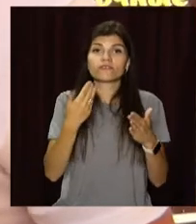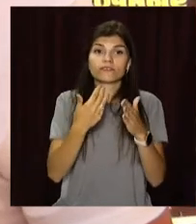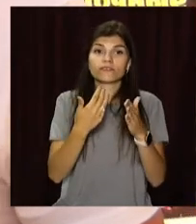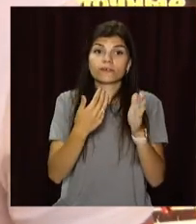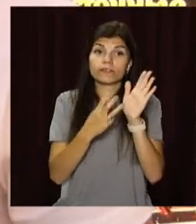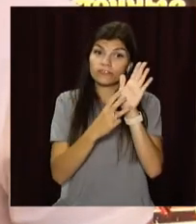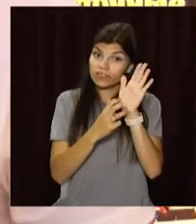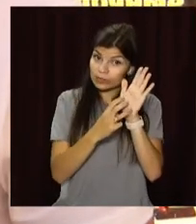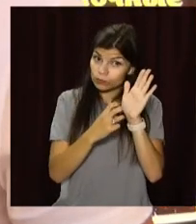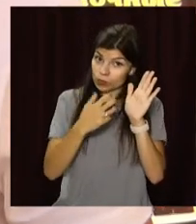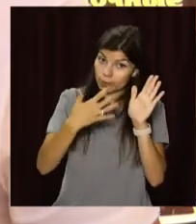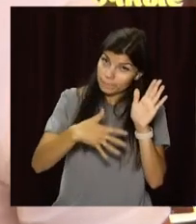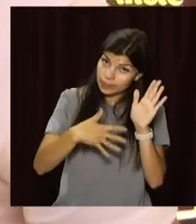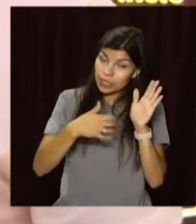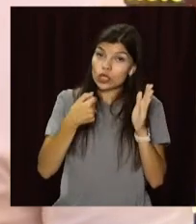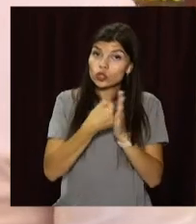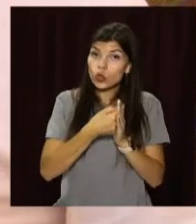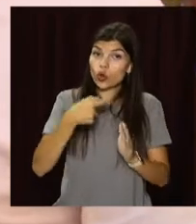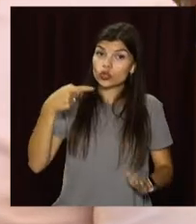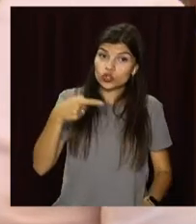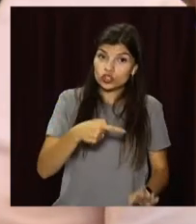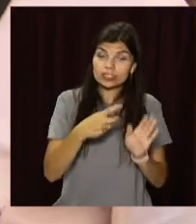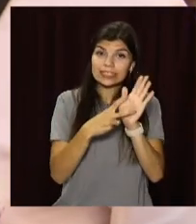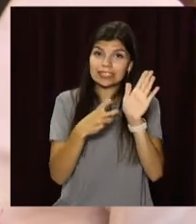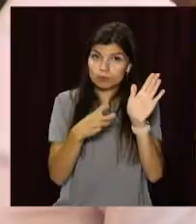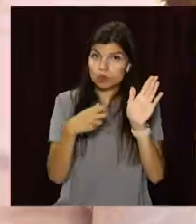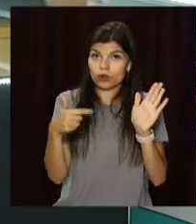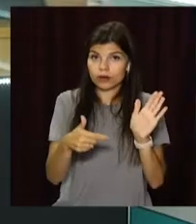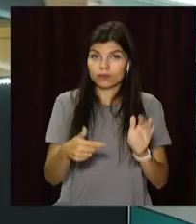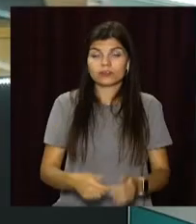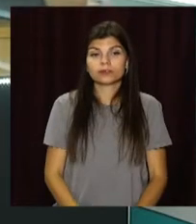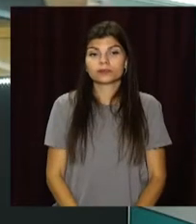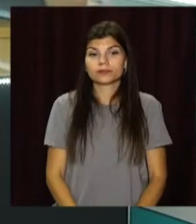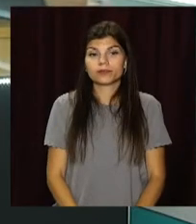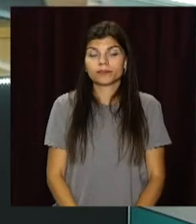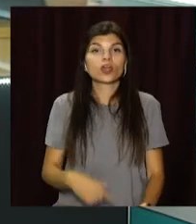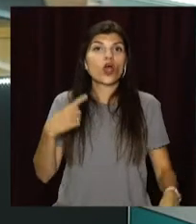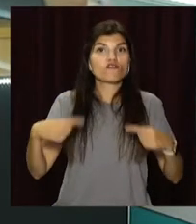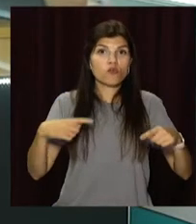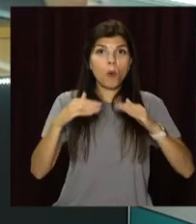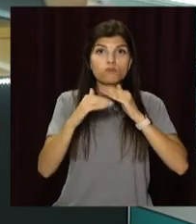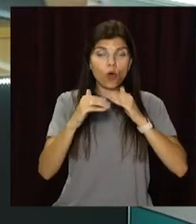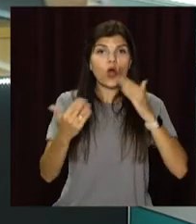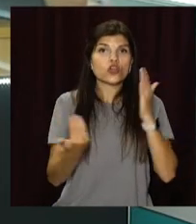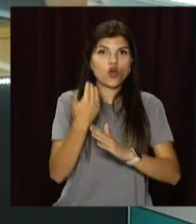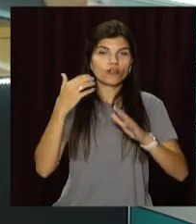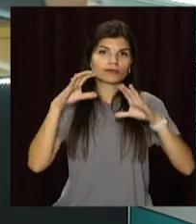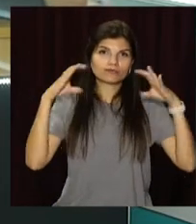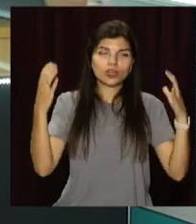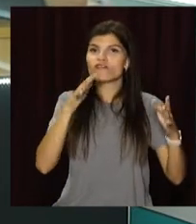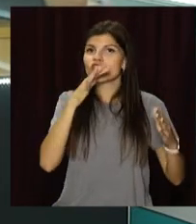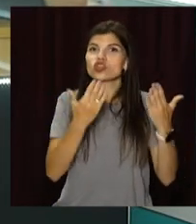850 до 1700 гривень. Футбольне поле, нові трибуни,